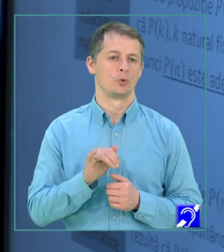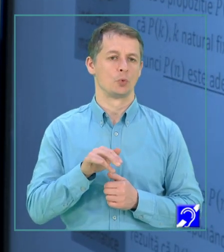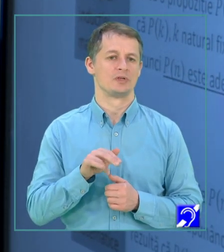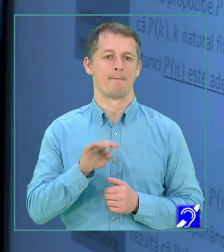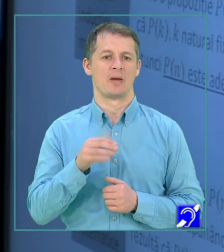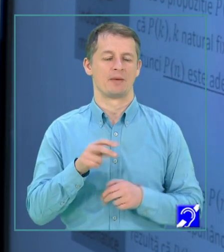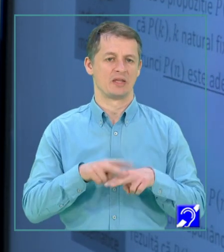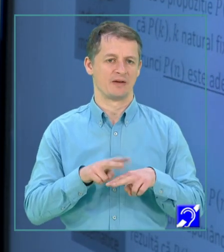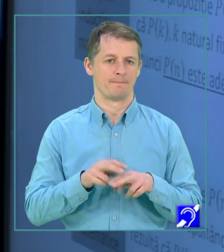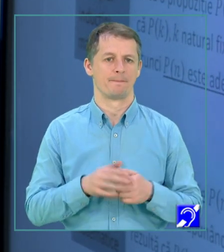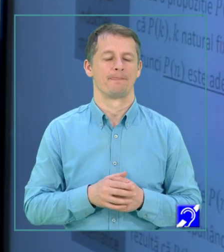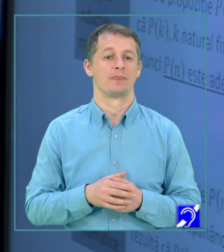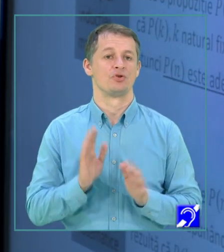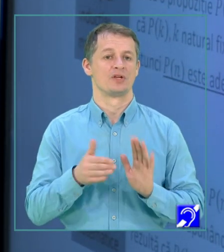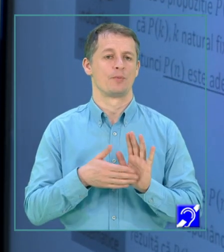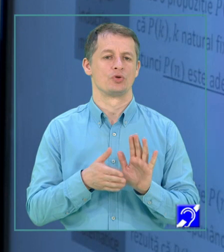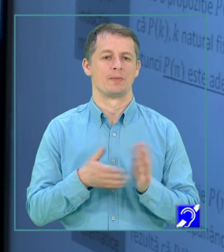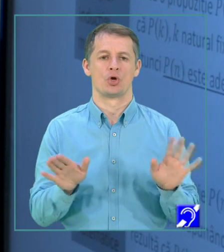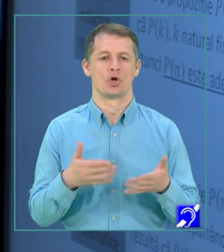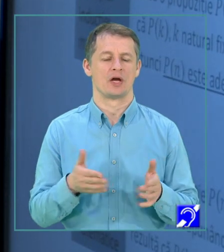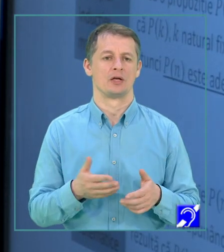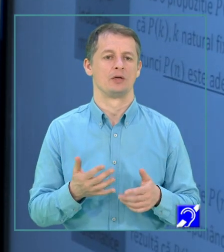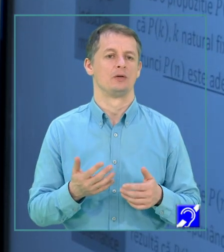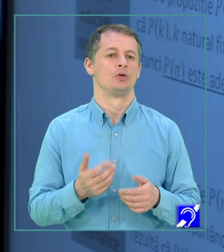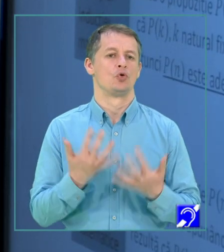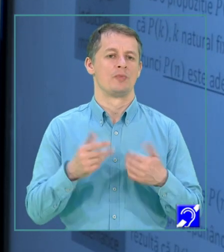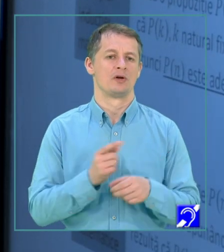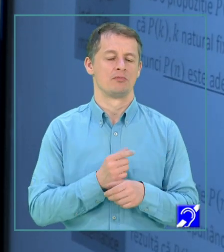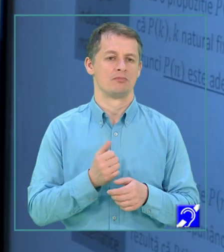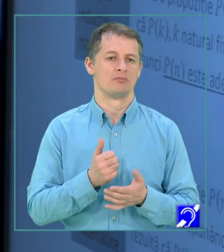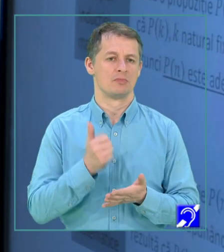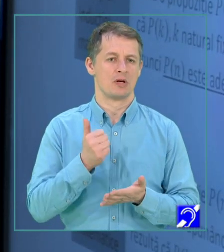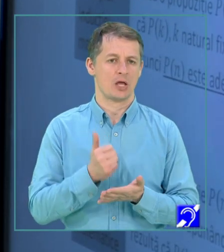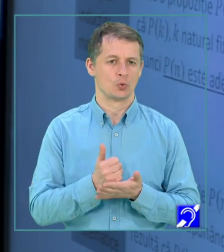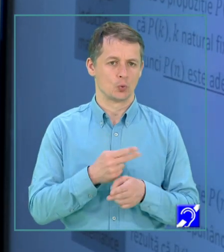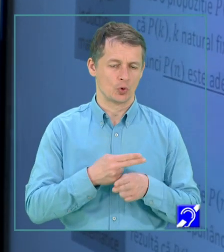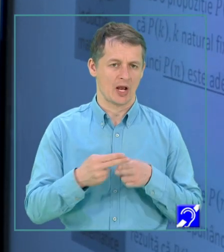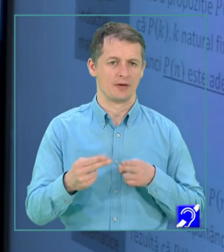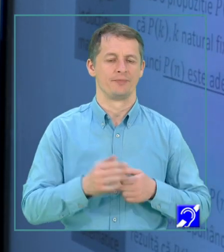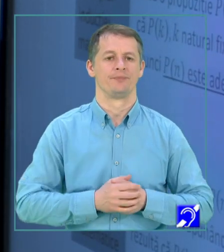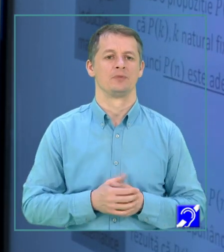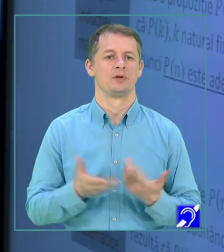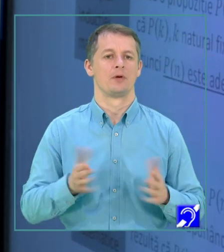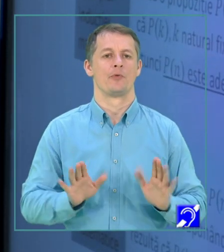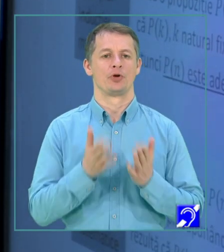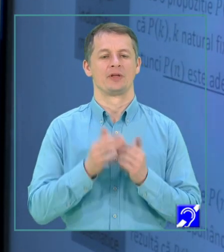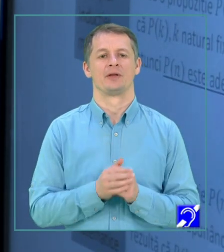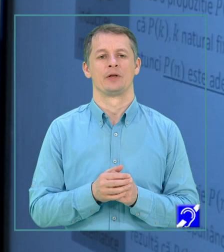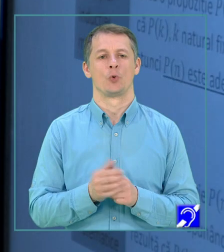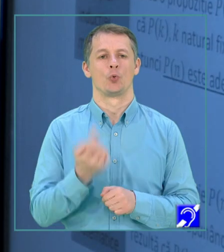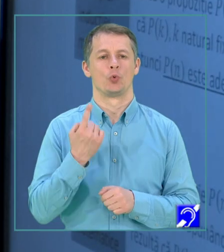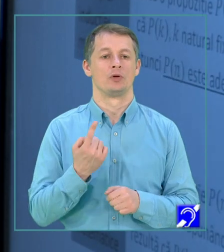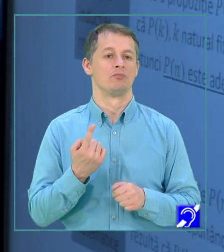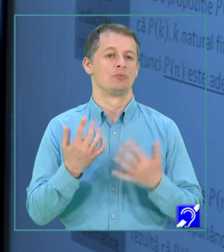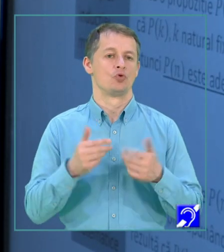naturale și se demonstrează pentru oricare număr natural sau oricare număr natural pornind de la un număr natural